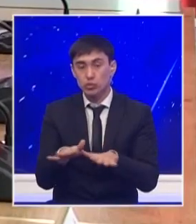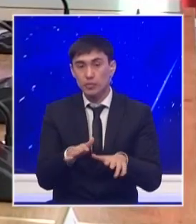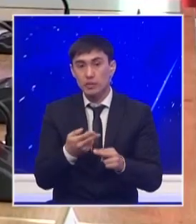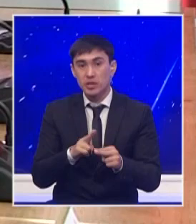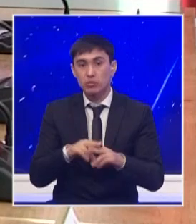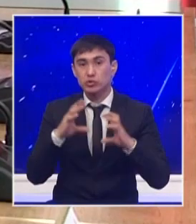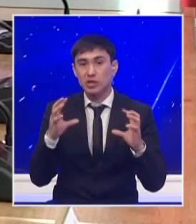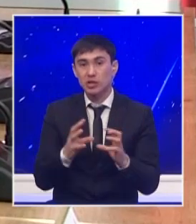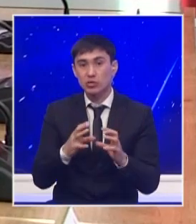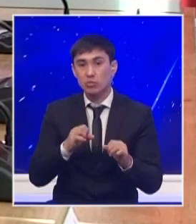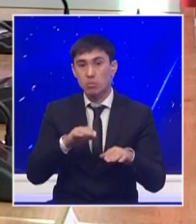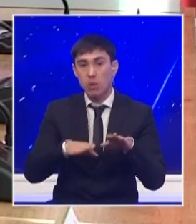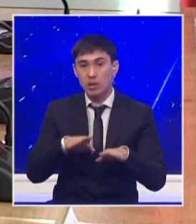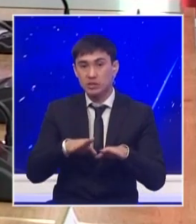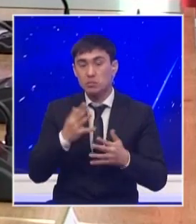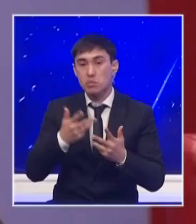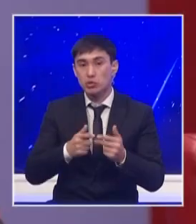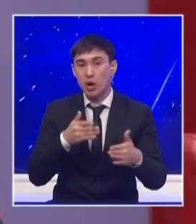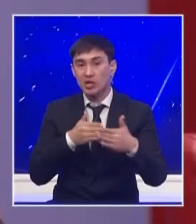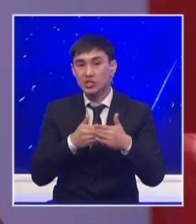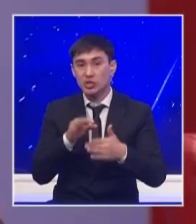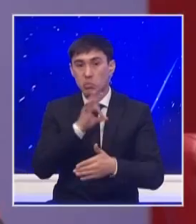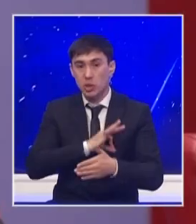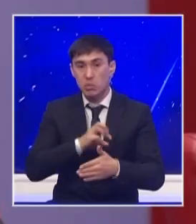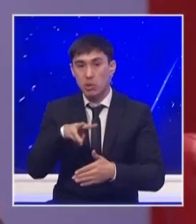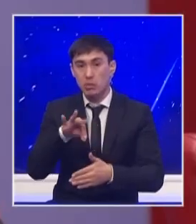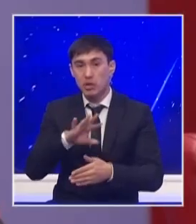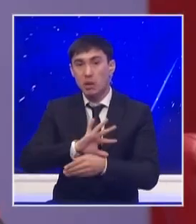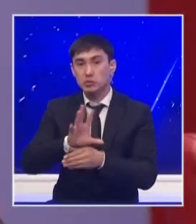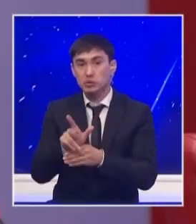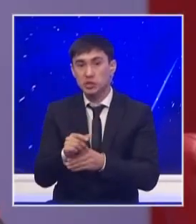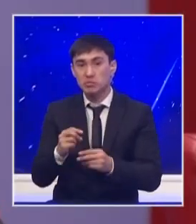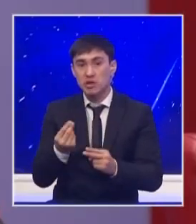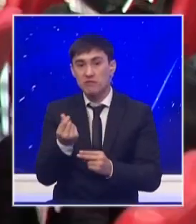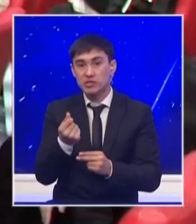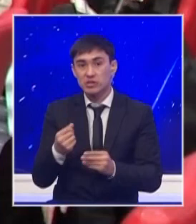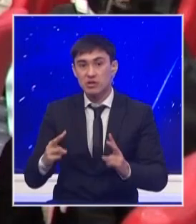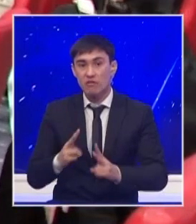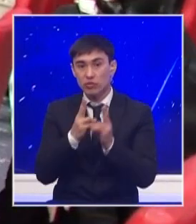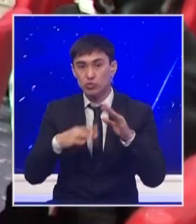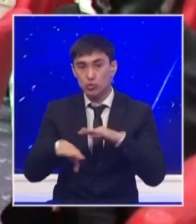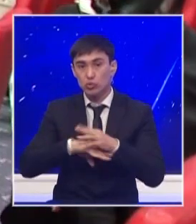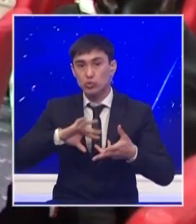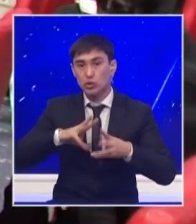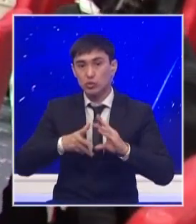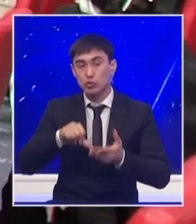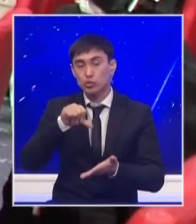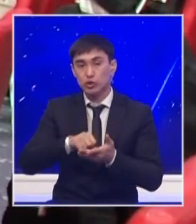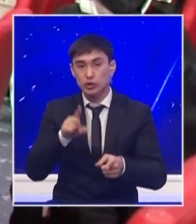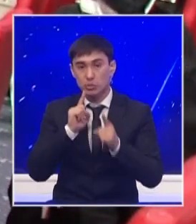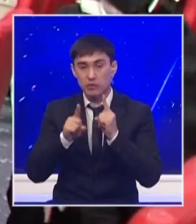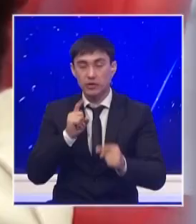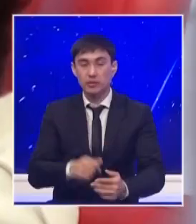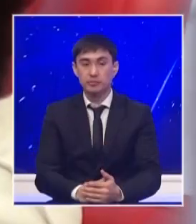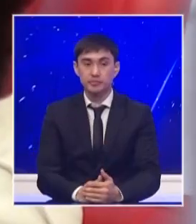будет сохранен баланс между ограничением прибыли монополистов и обеспечением инвестиций в инфраструктуру заключили участники